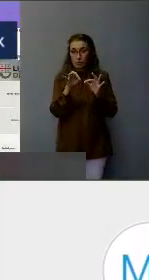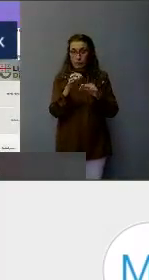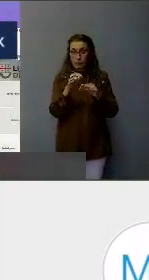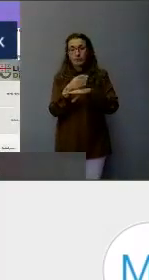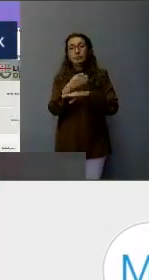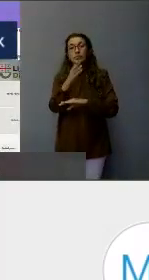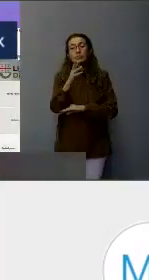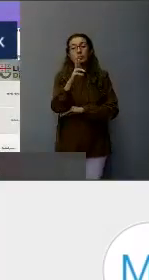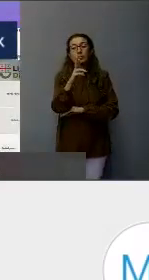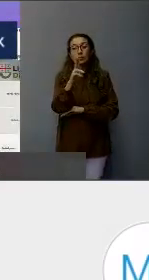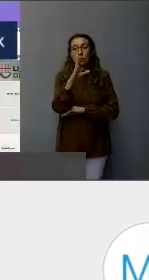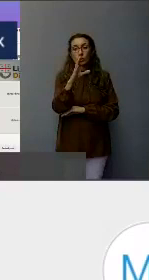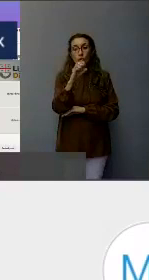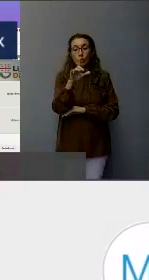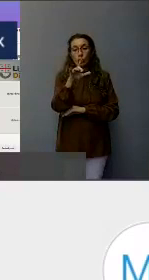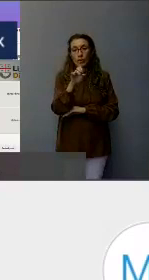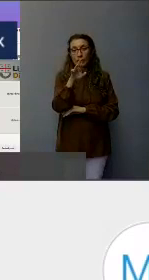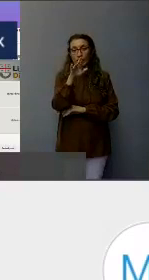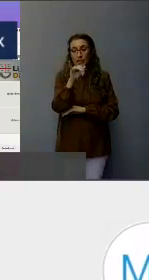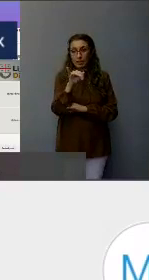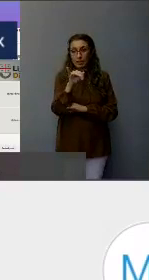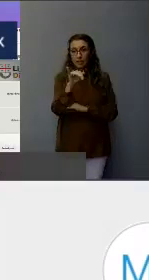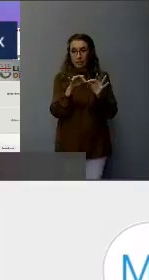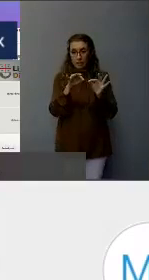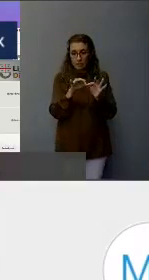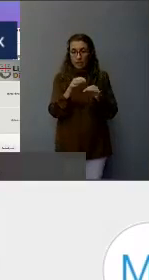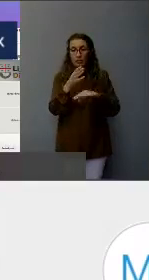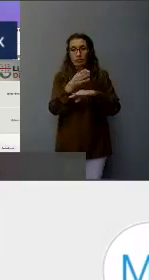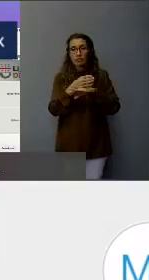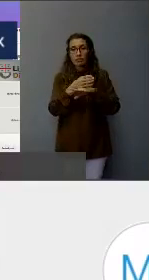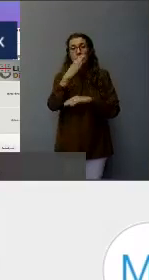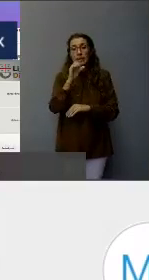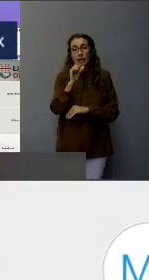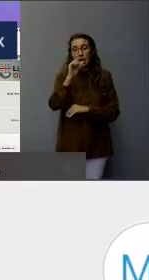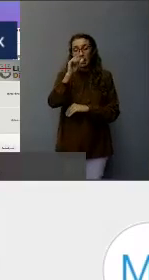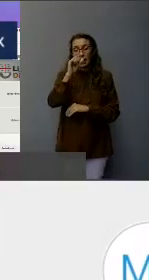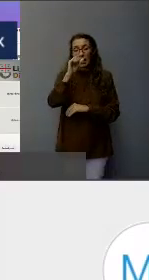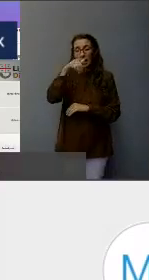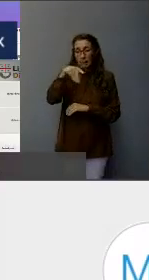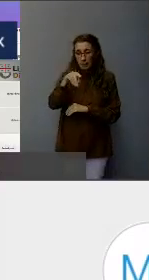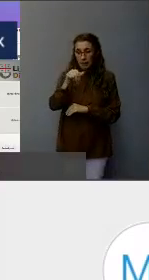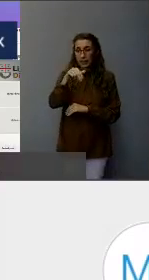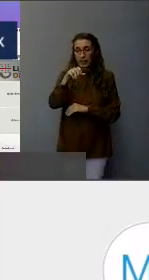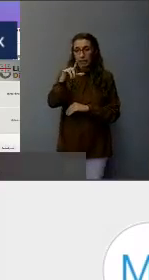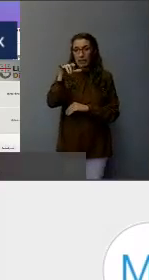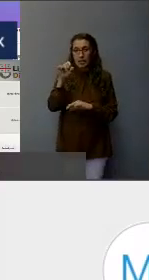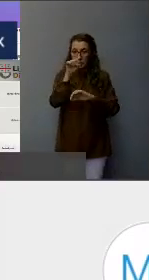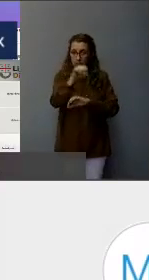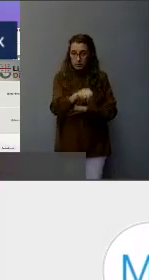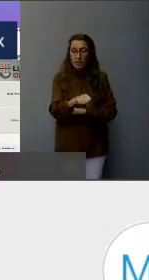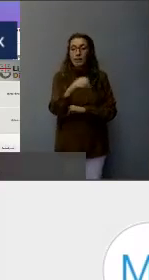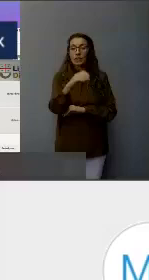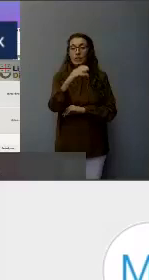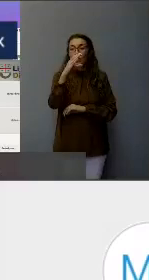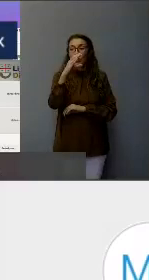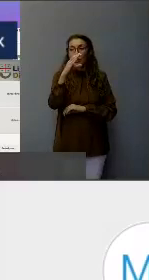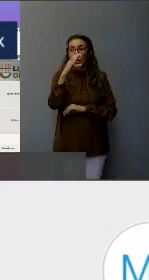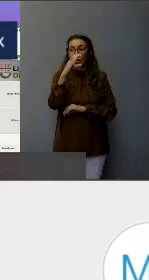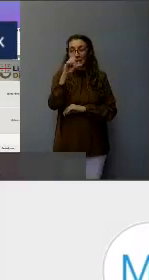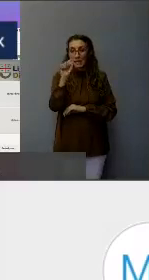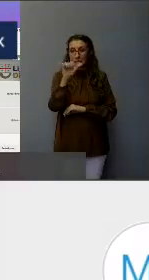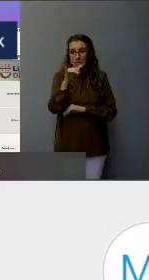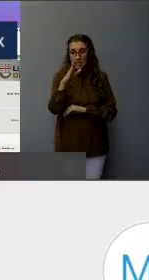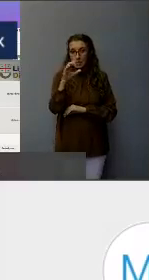volevo la miniera bruccoleri regole così contrario consigliere